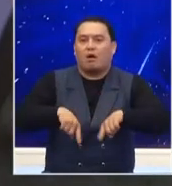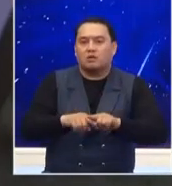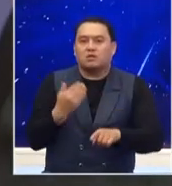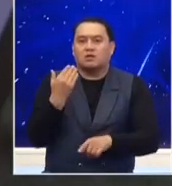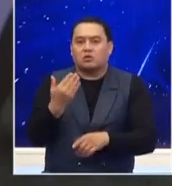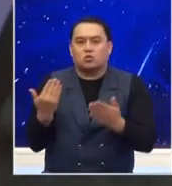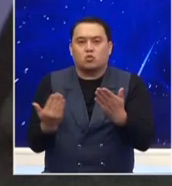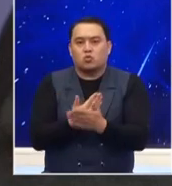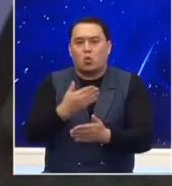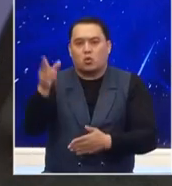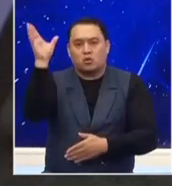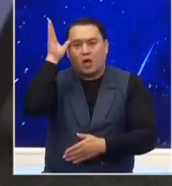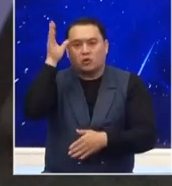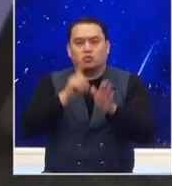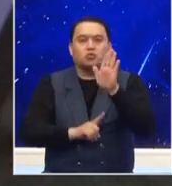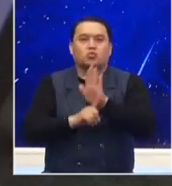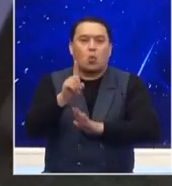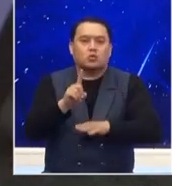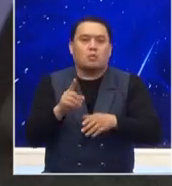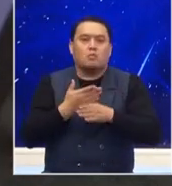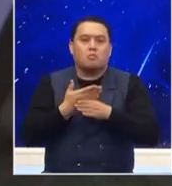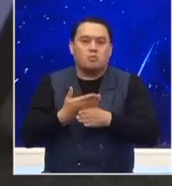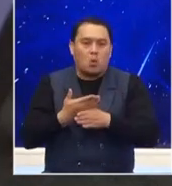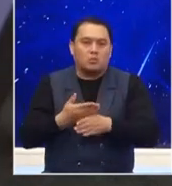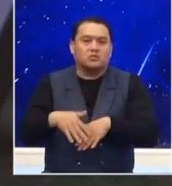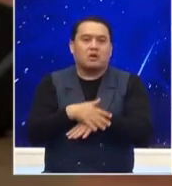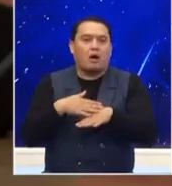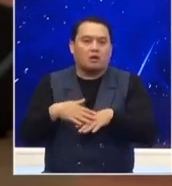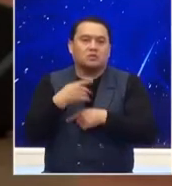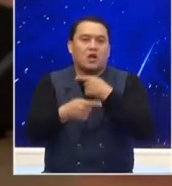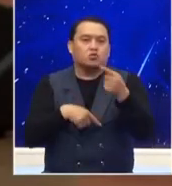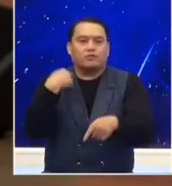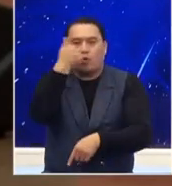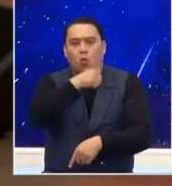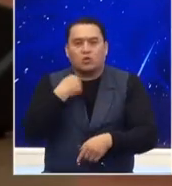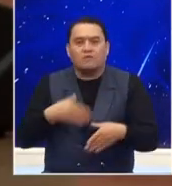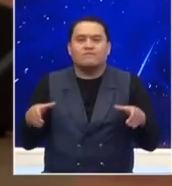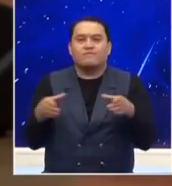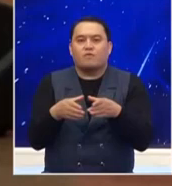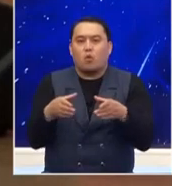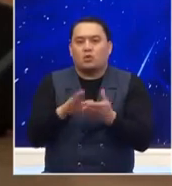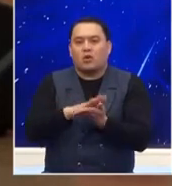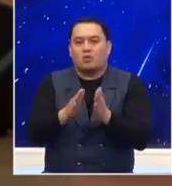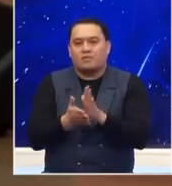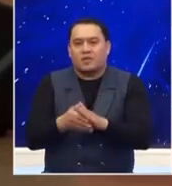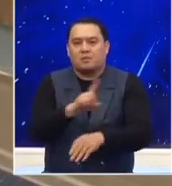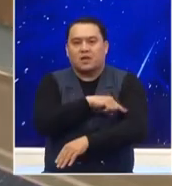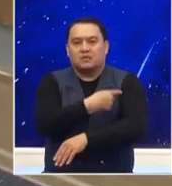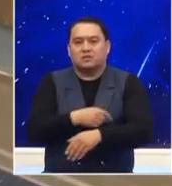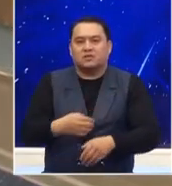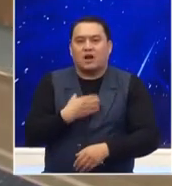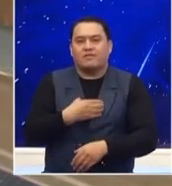организаций. 3 из них новые начнут оказывать медицинскую помощь населению со следующего года в рамках договора с фондом